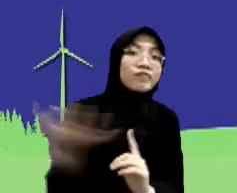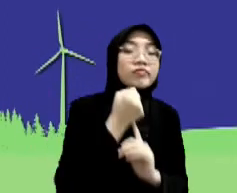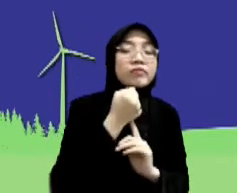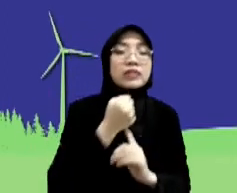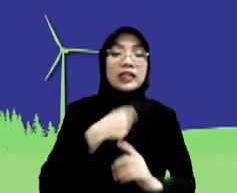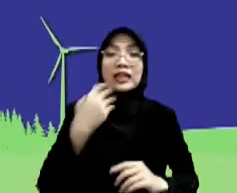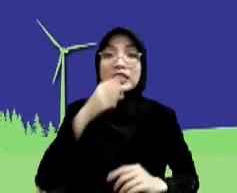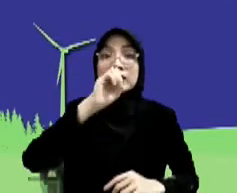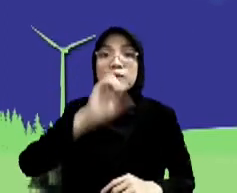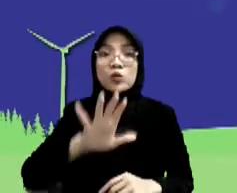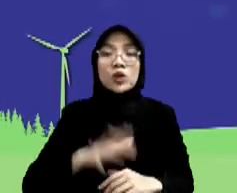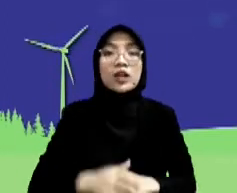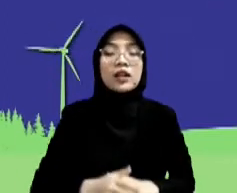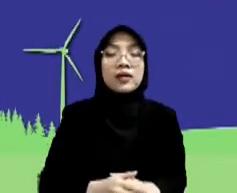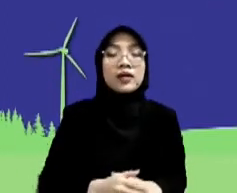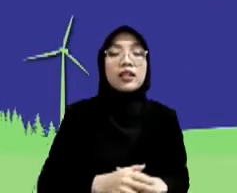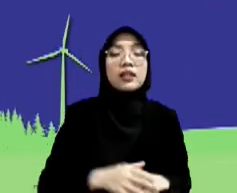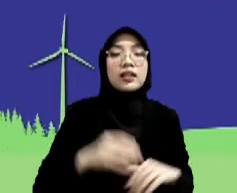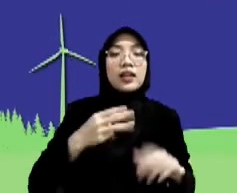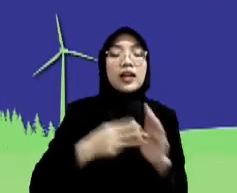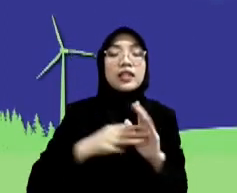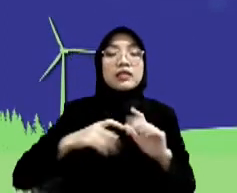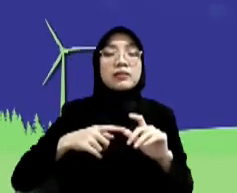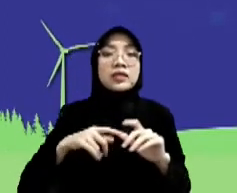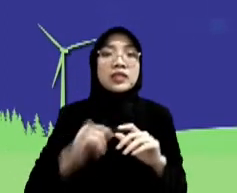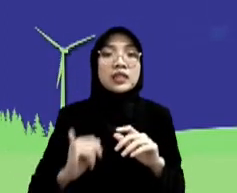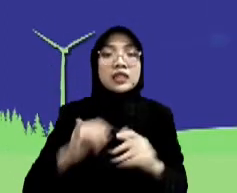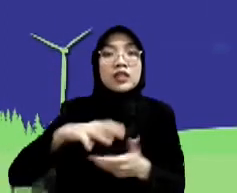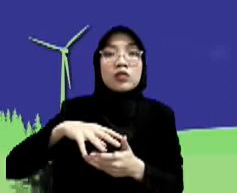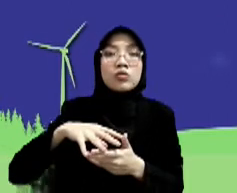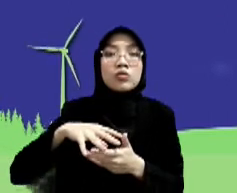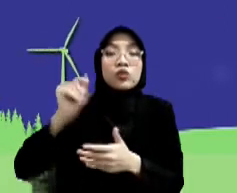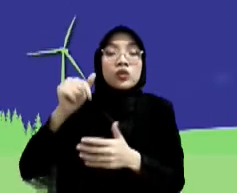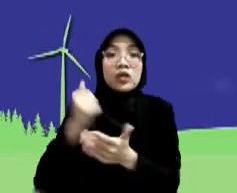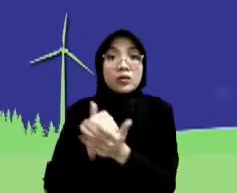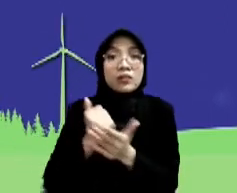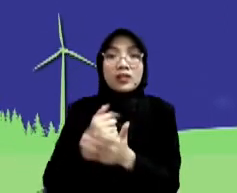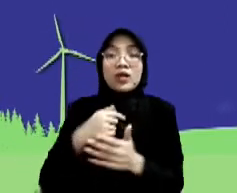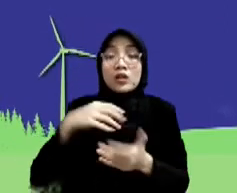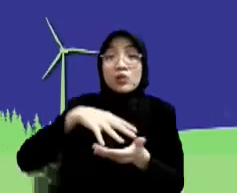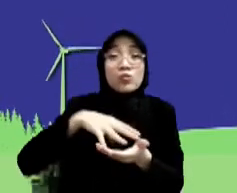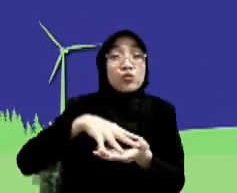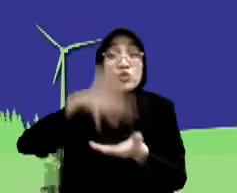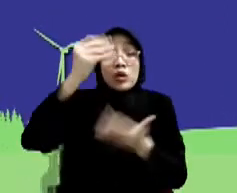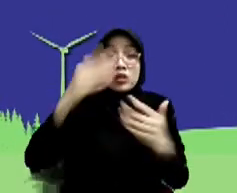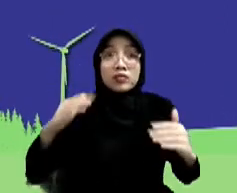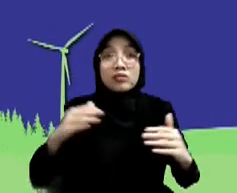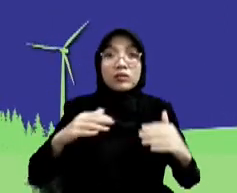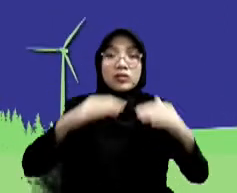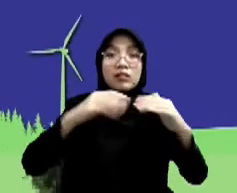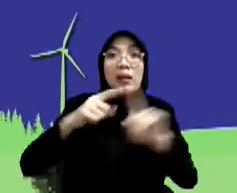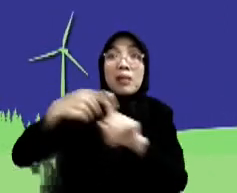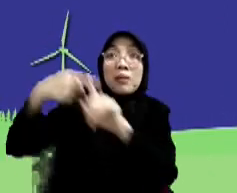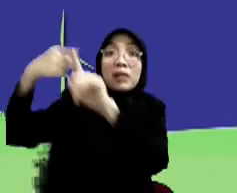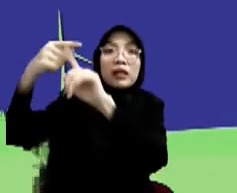kita bilang sebagai piak emission jadi eh itu adalah emisi Puncak kita dan setelah itu tuh kita enggak boleh nambah hanya boleh turun gitu